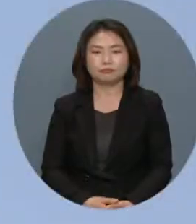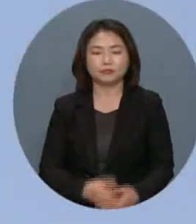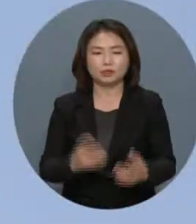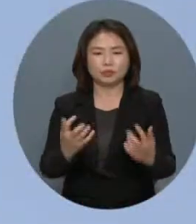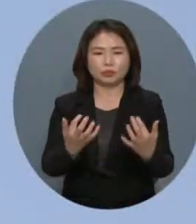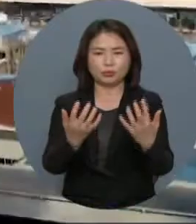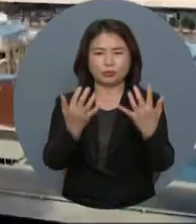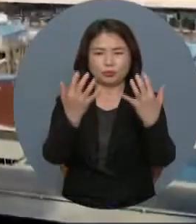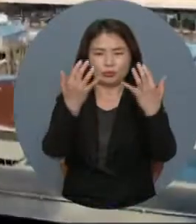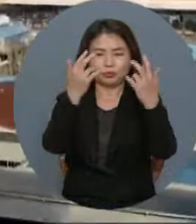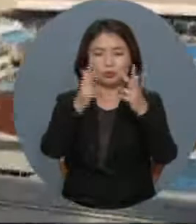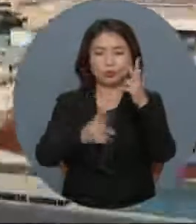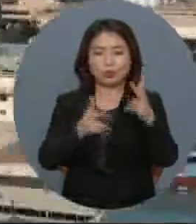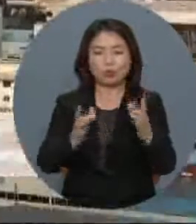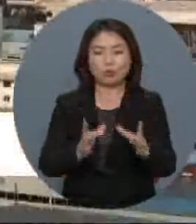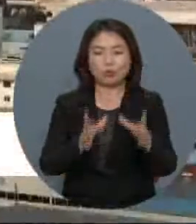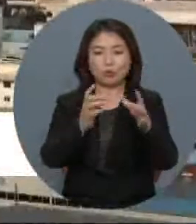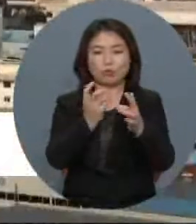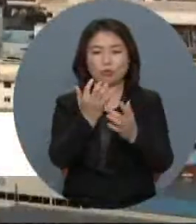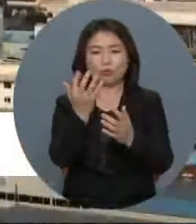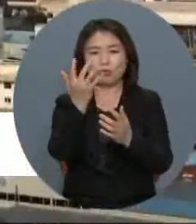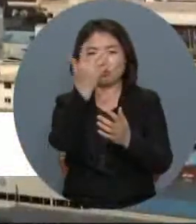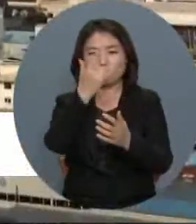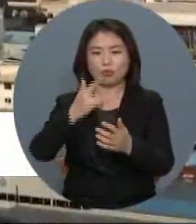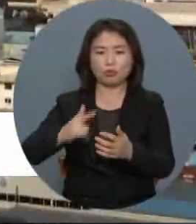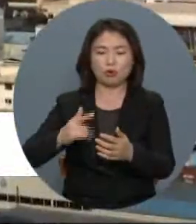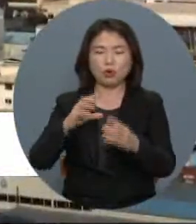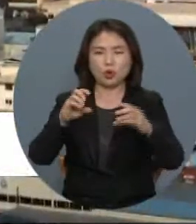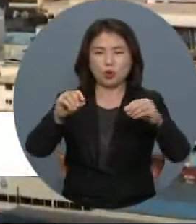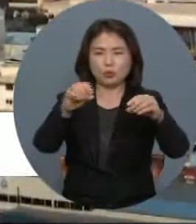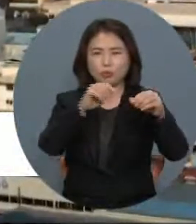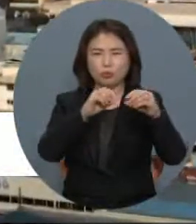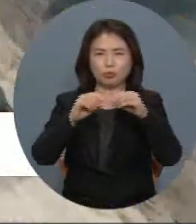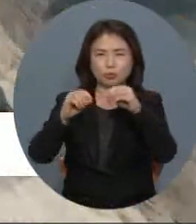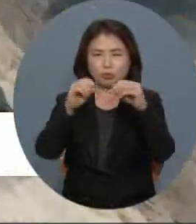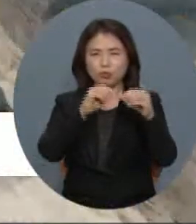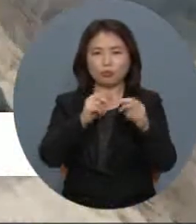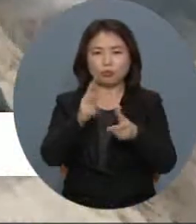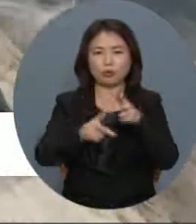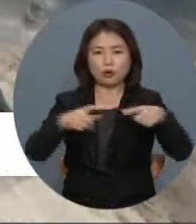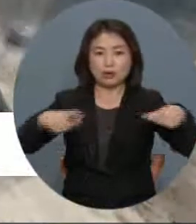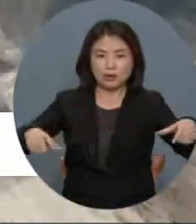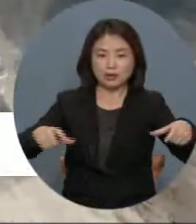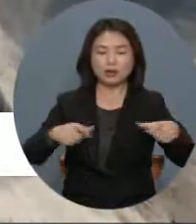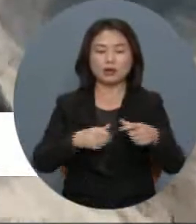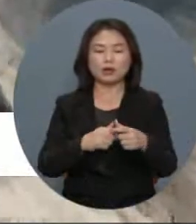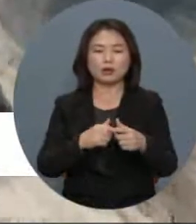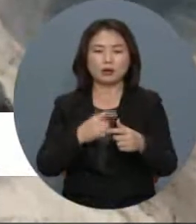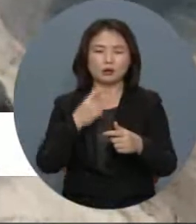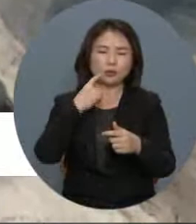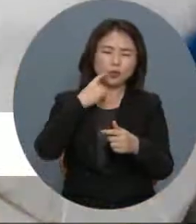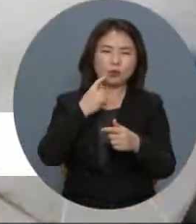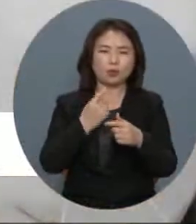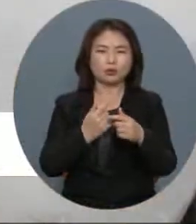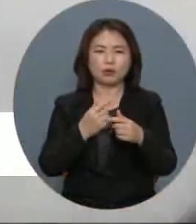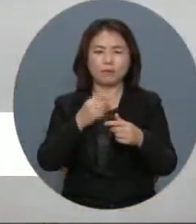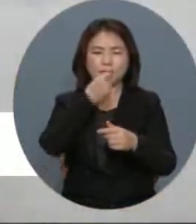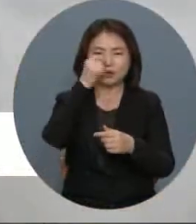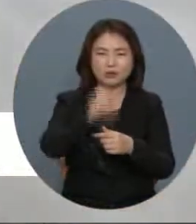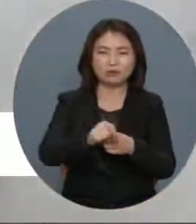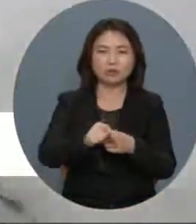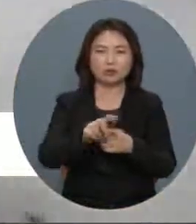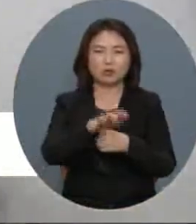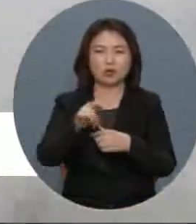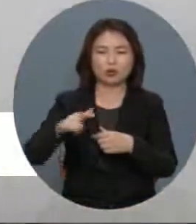연기를 뿜어내는 공장 굴뚝 가까이 비산먼지를 일으키는 공사장과 유해가스가 나오는 폐기물